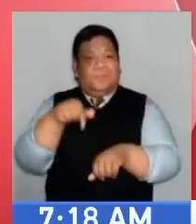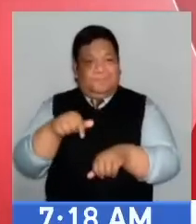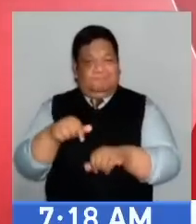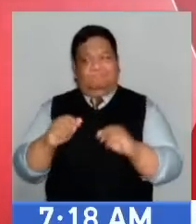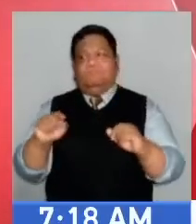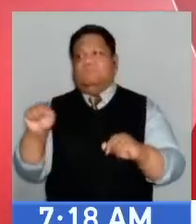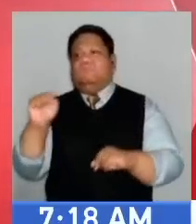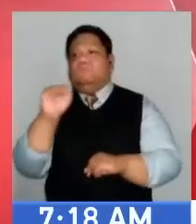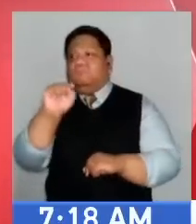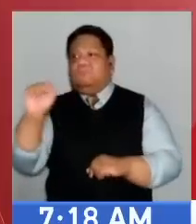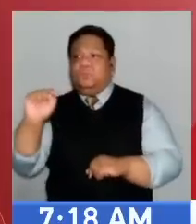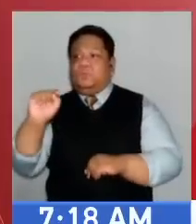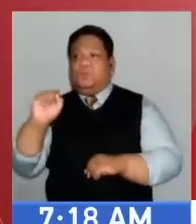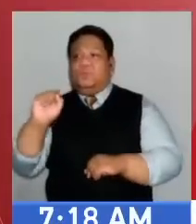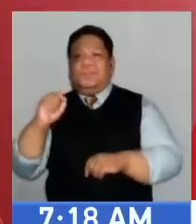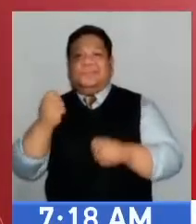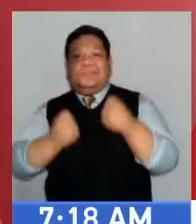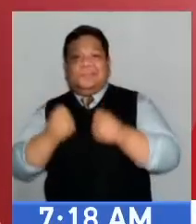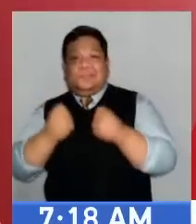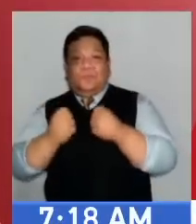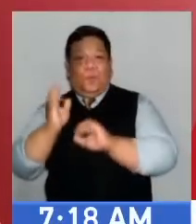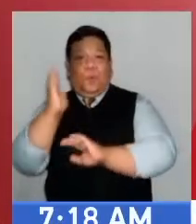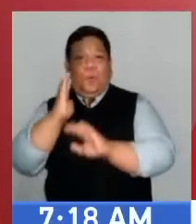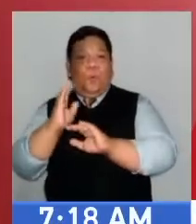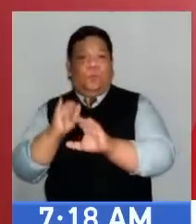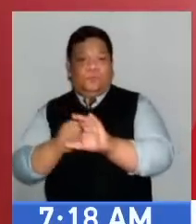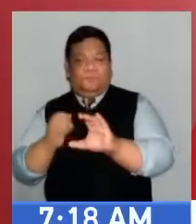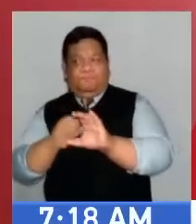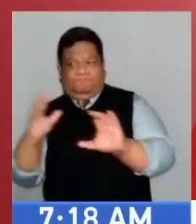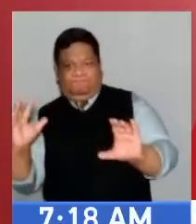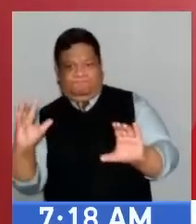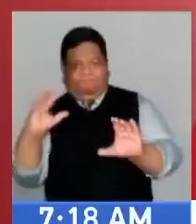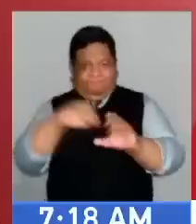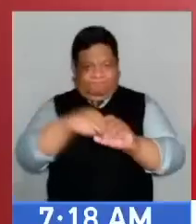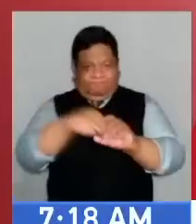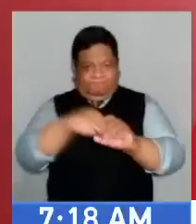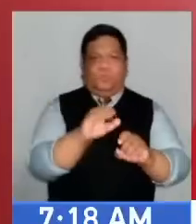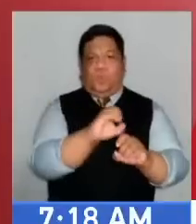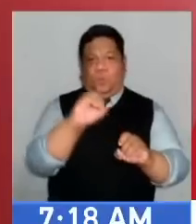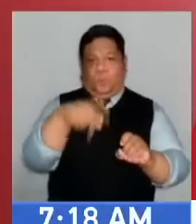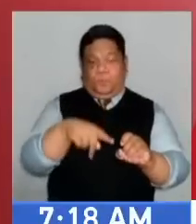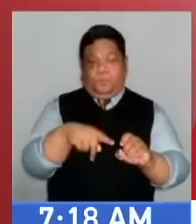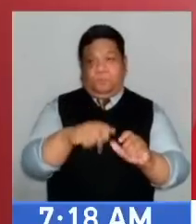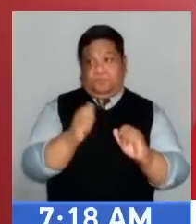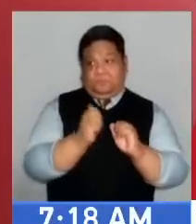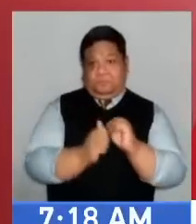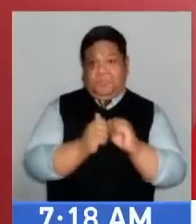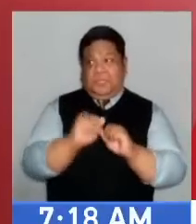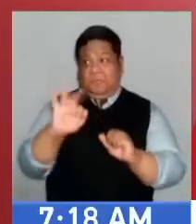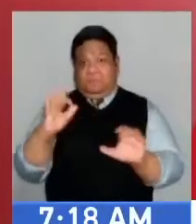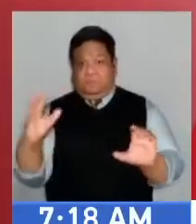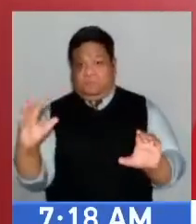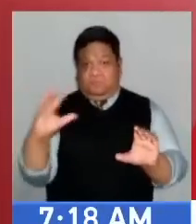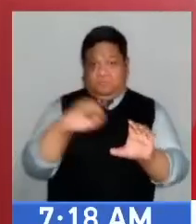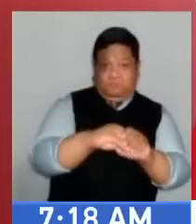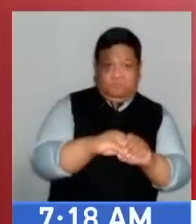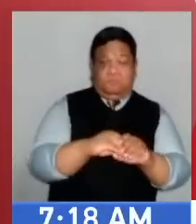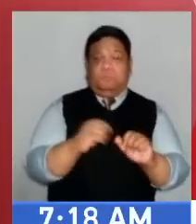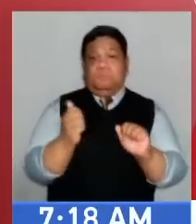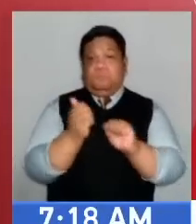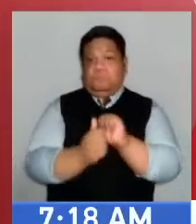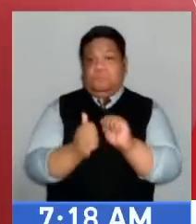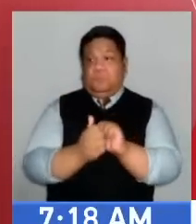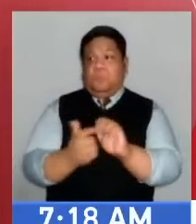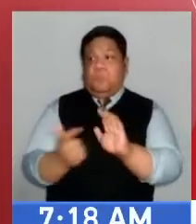ma-comply yung component na ito. At hindi naman ibig sabihin na pagkasumali na sila, hindi na ulit sila tatakbo. Kasi